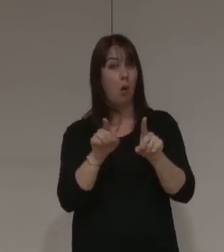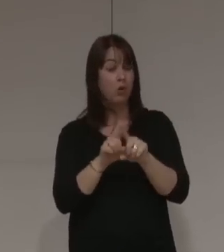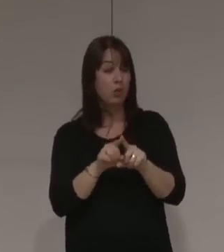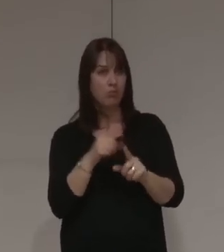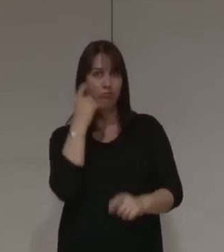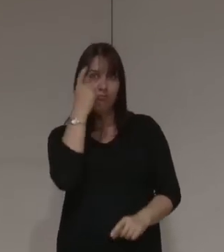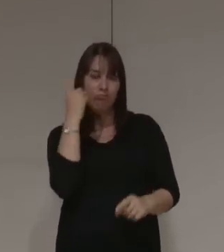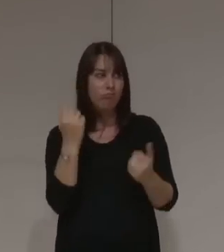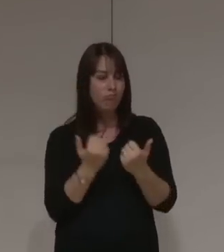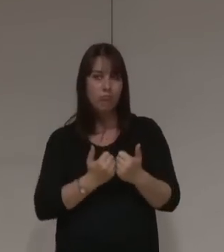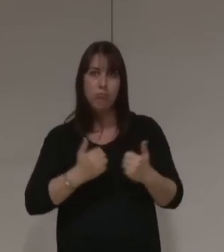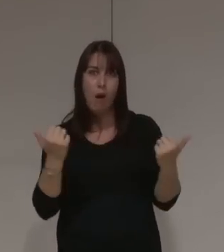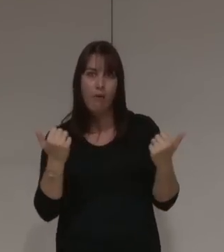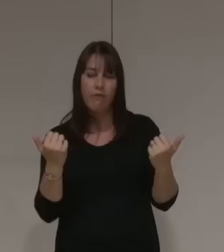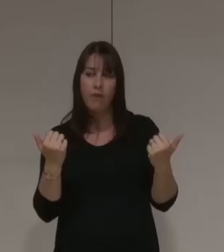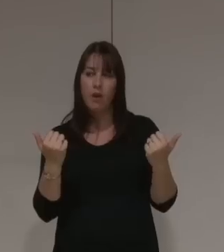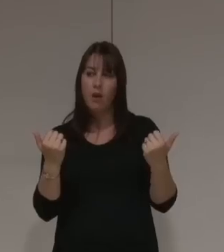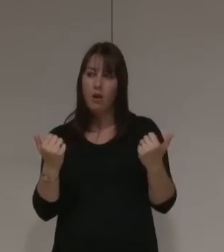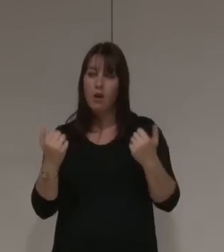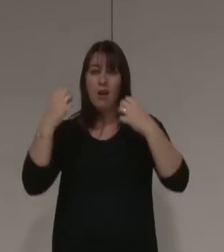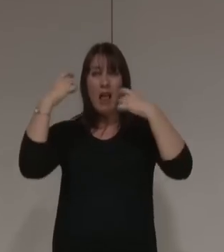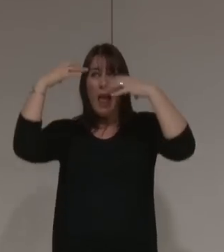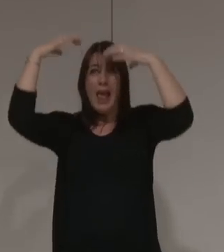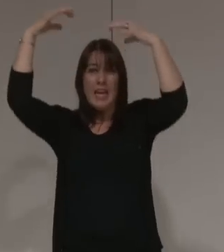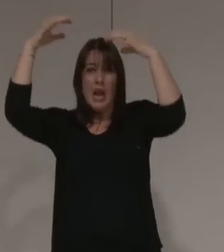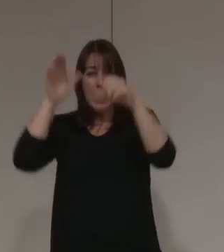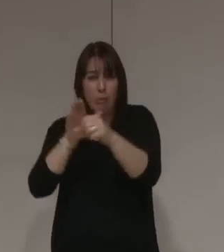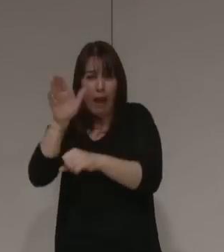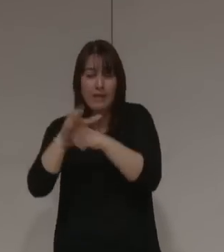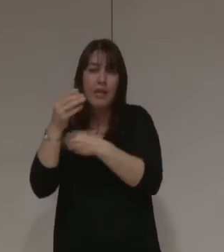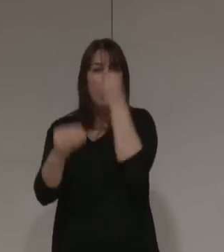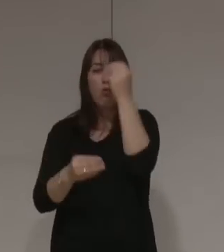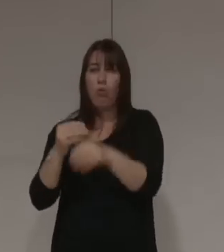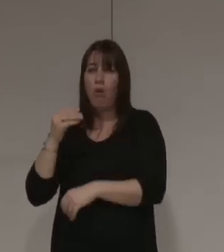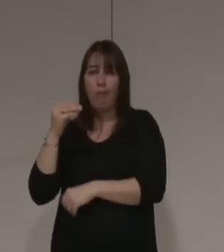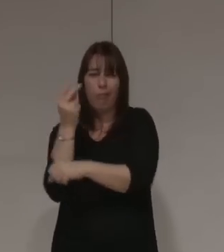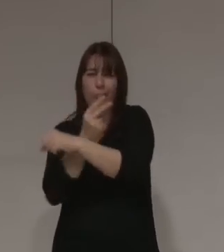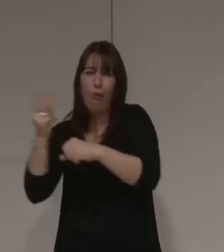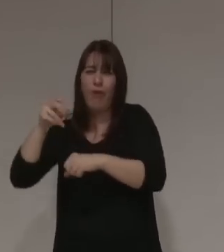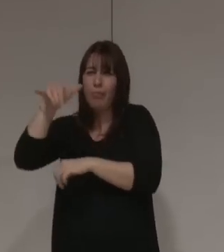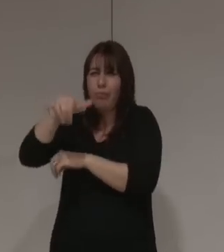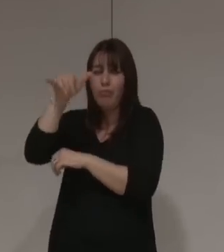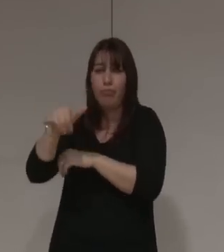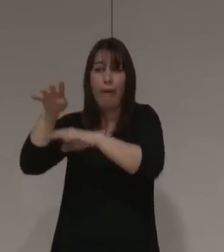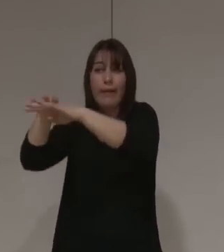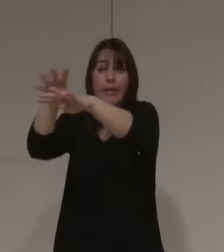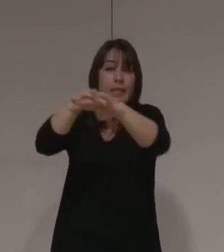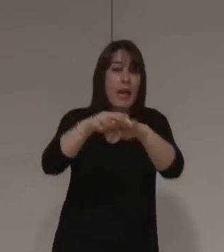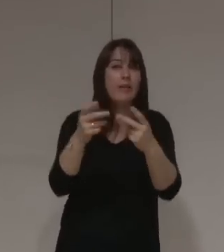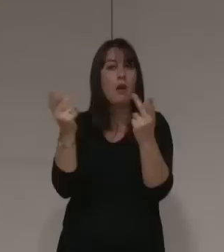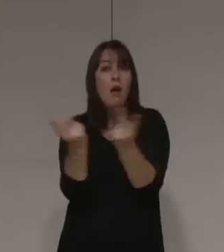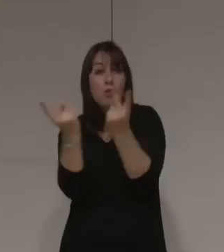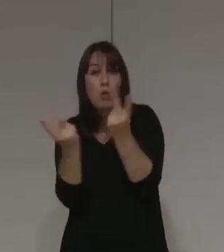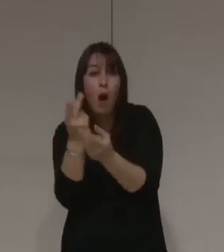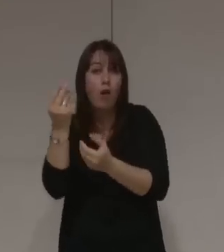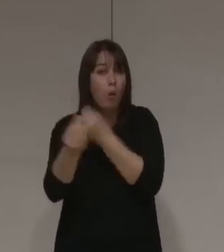paradoxalement par un sous-éclairage ou un mauvais éclairage dans bien des quartiers certains squir ou